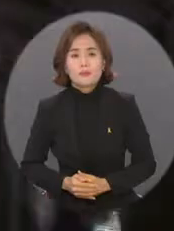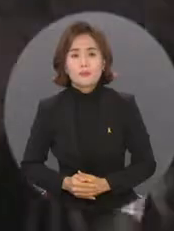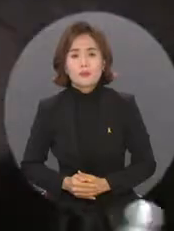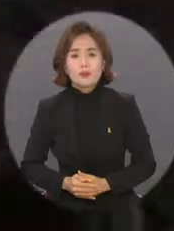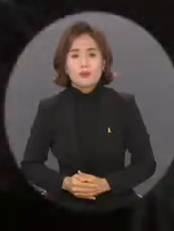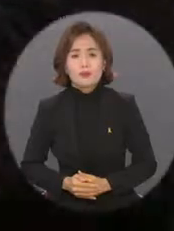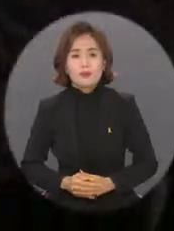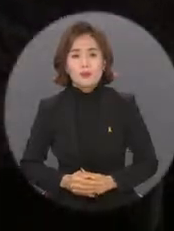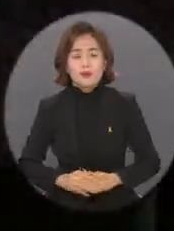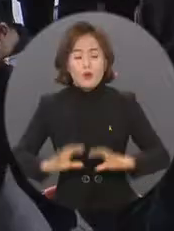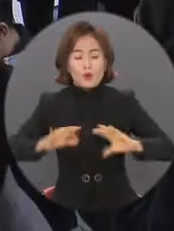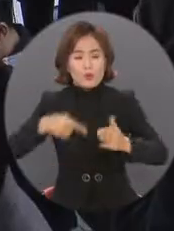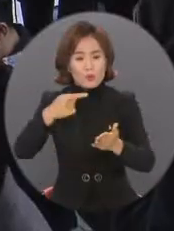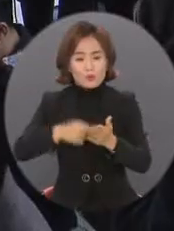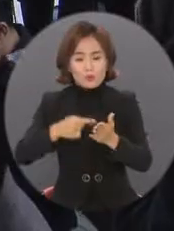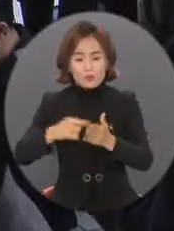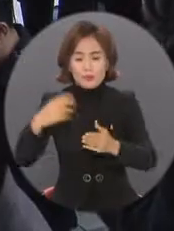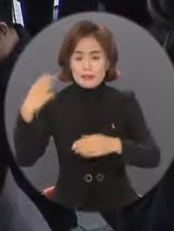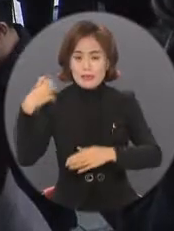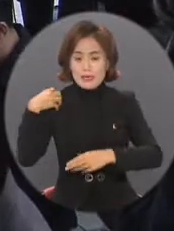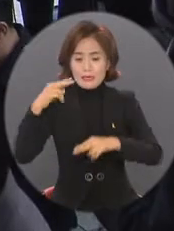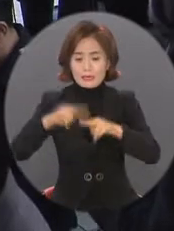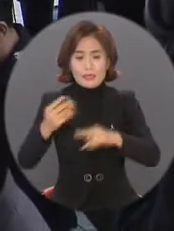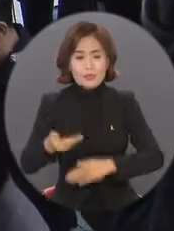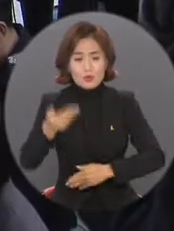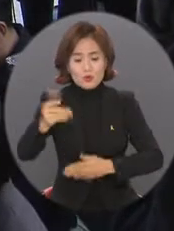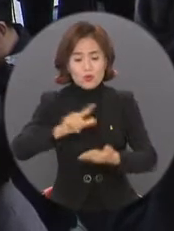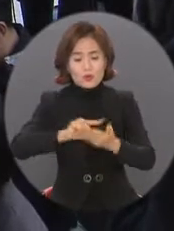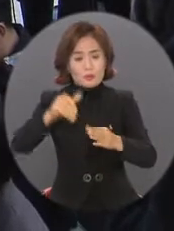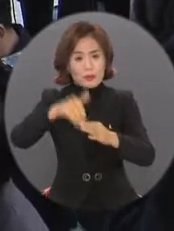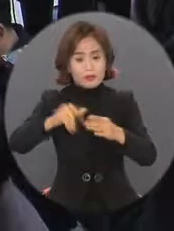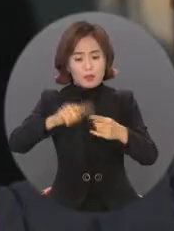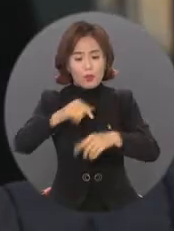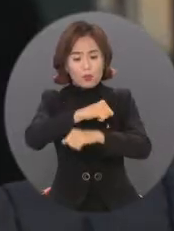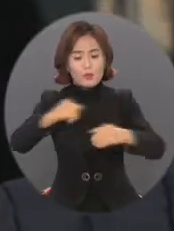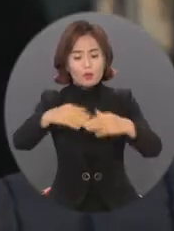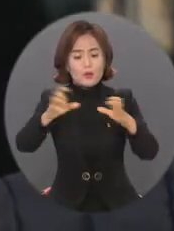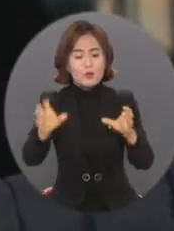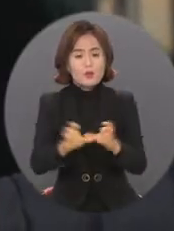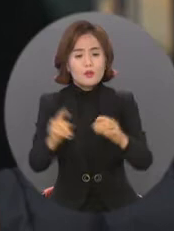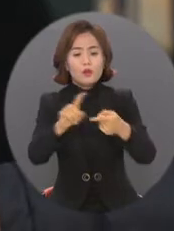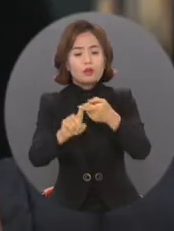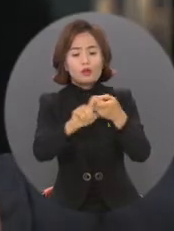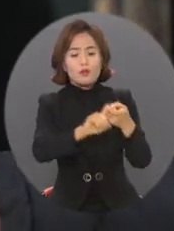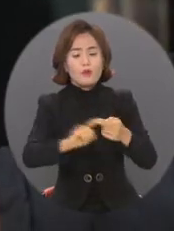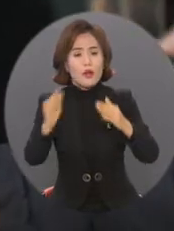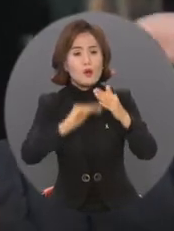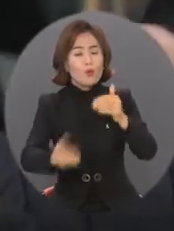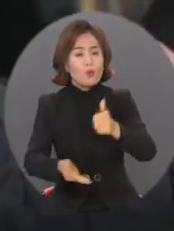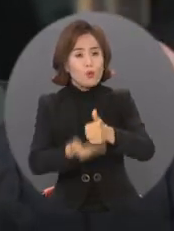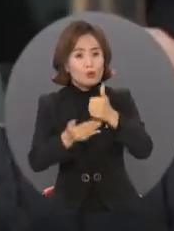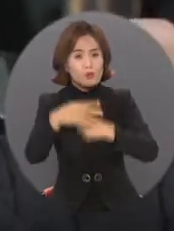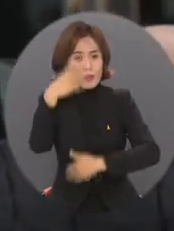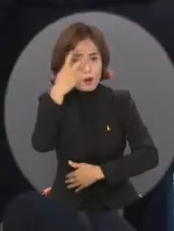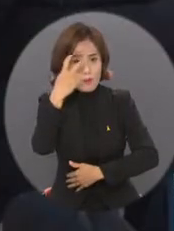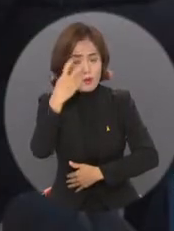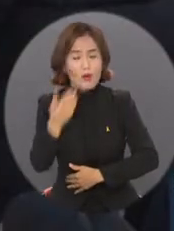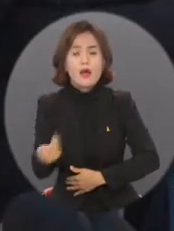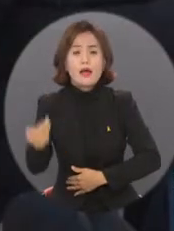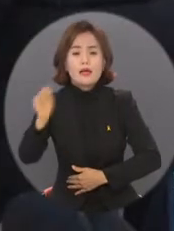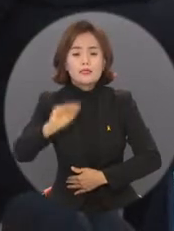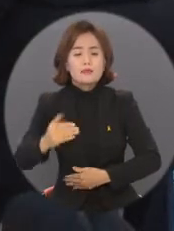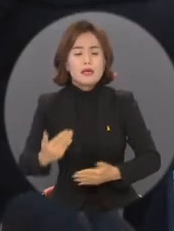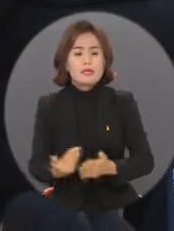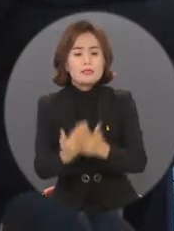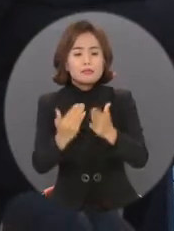국무총리가 일부 장관 자리를 내 주거나 지방선거에서 광역권 g 당 연합 공천 등이 검토될 수 있습니다 다만 진보성향의